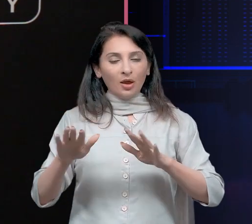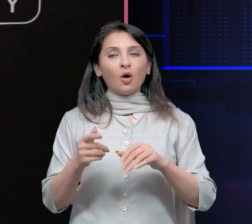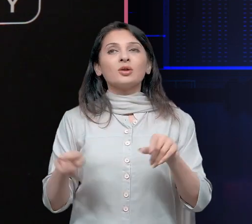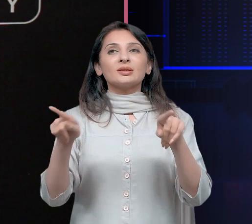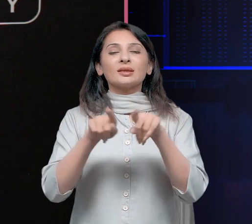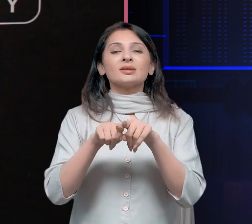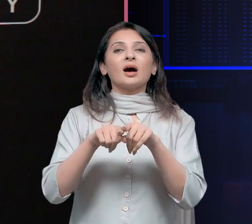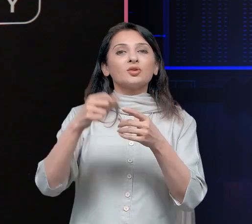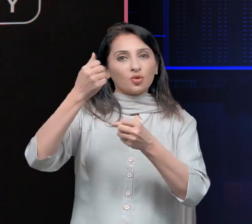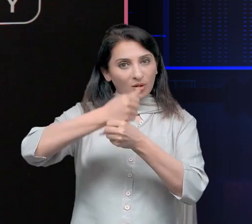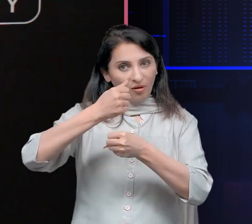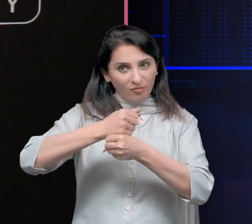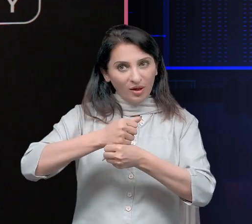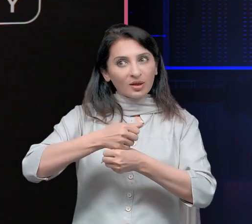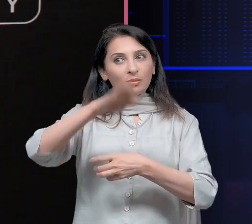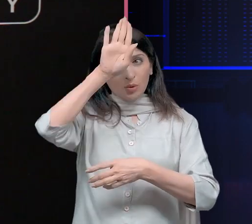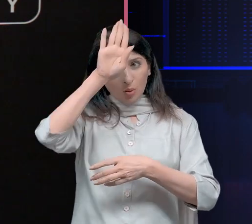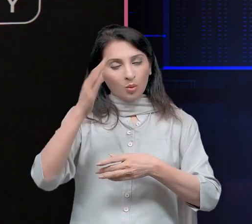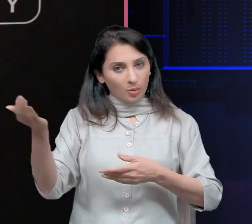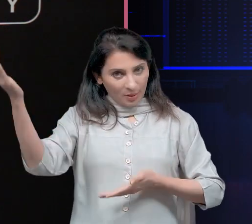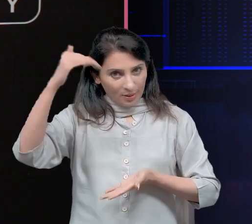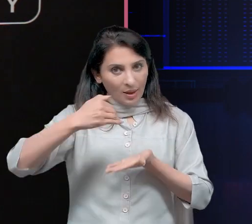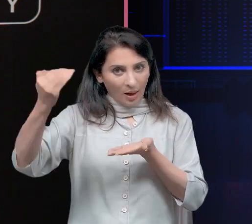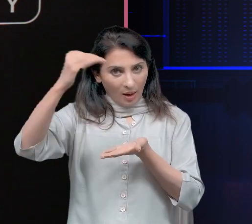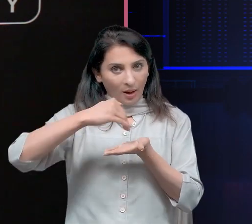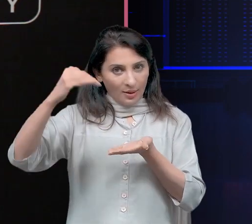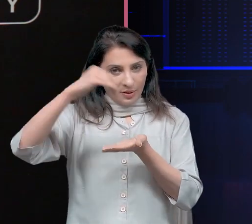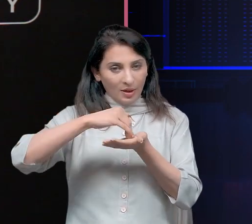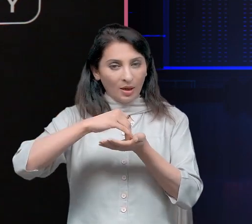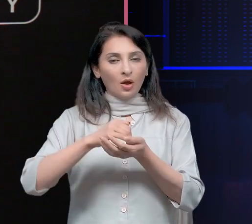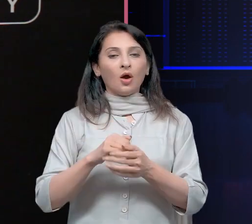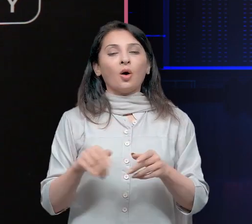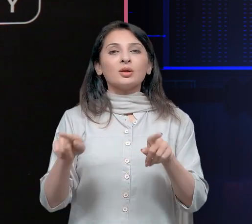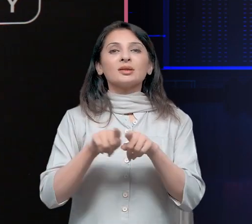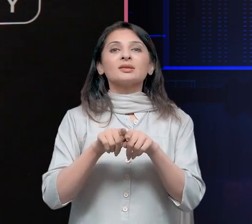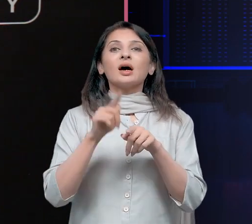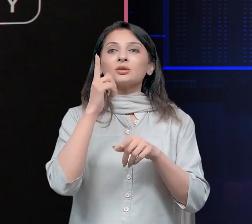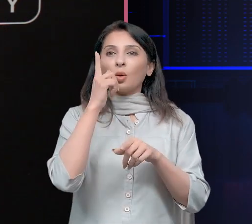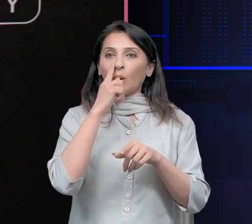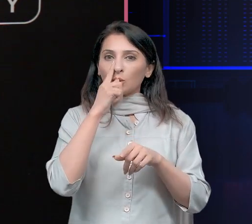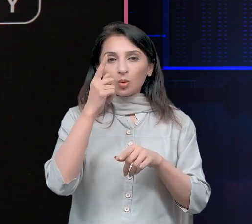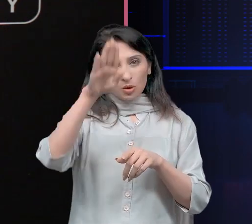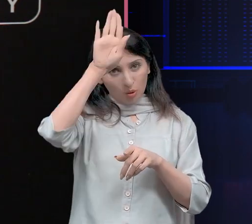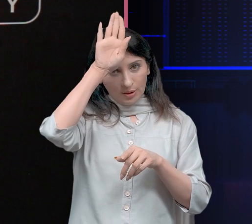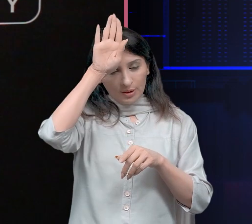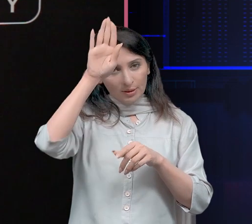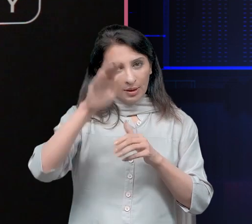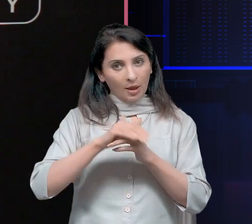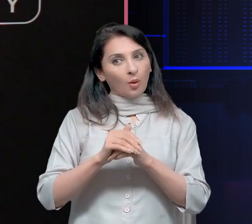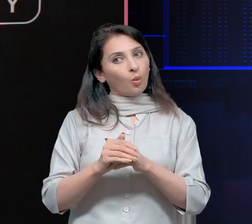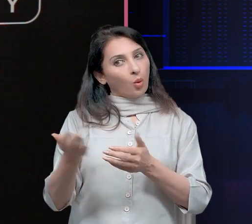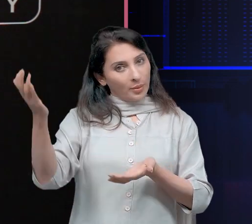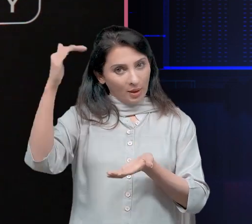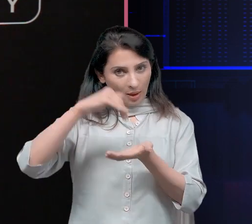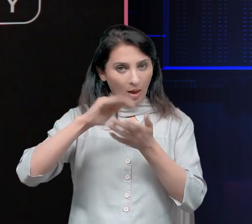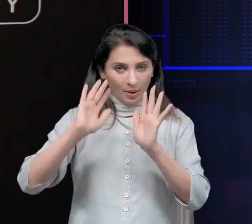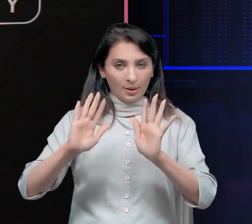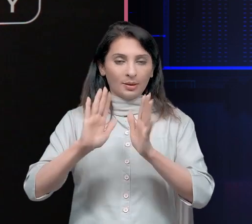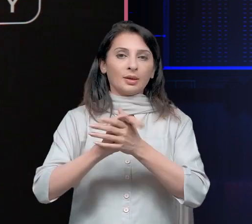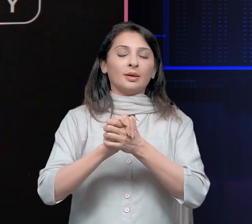एम्पावरमेंट टुगेदर। तो उस पर काम हो रहा था, जैसे कि जेंडर वायलेंस के ऊपर, कि ये आगाही कैसे दें कि ये ख़राब चीज़